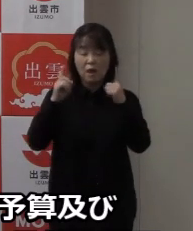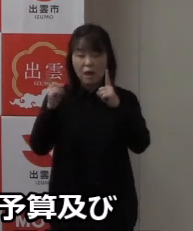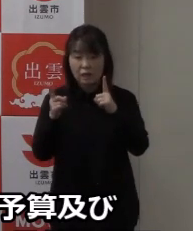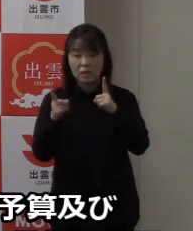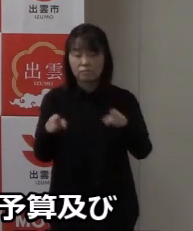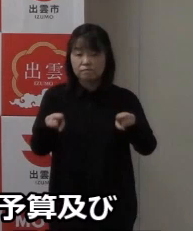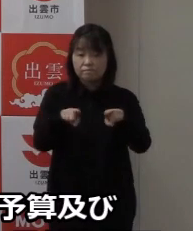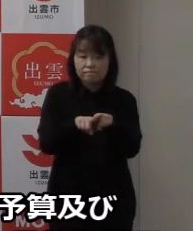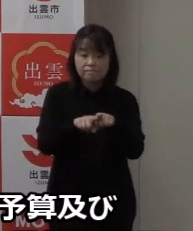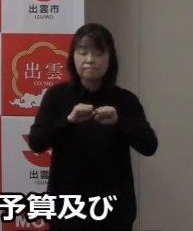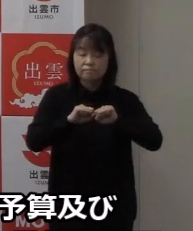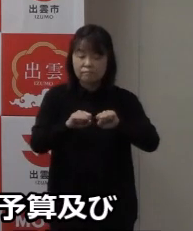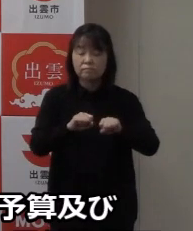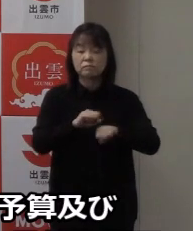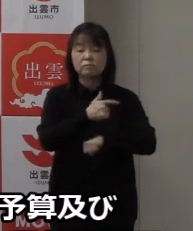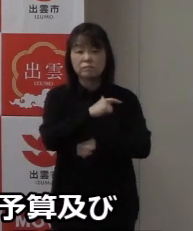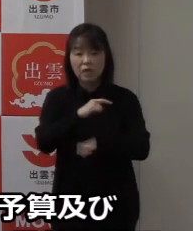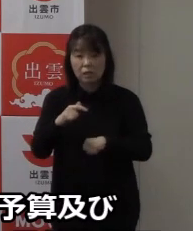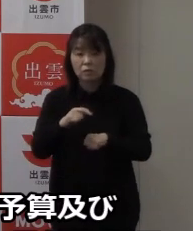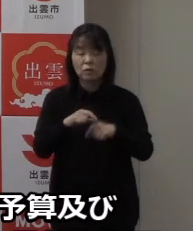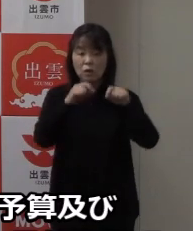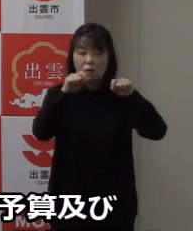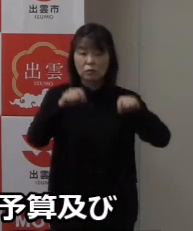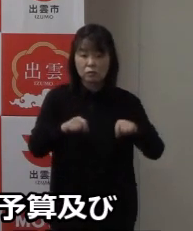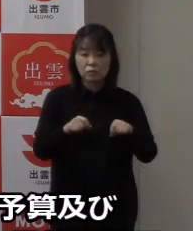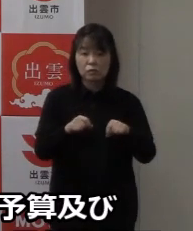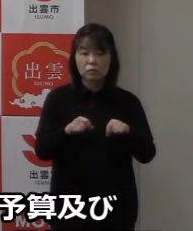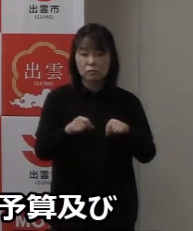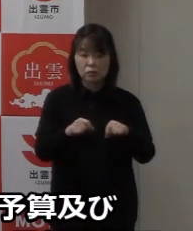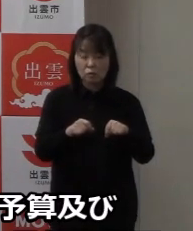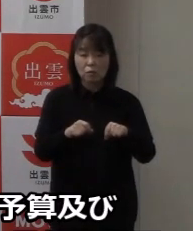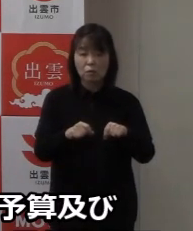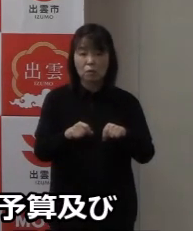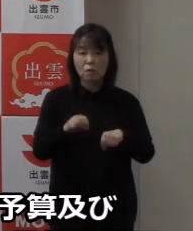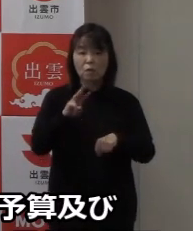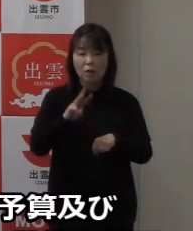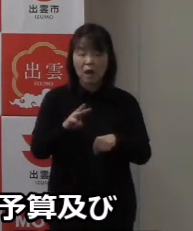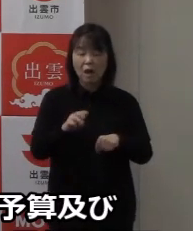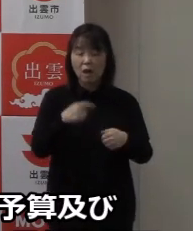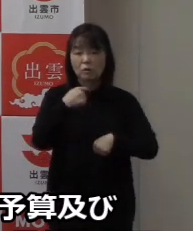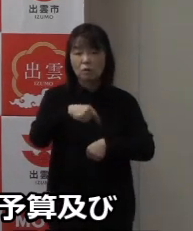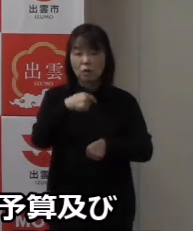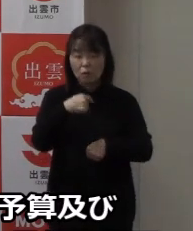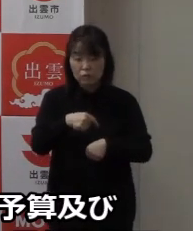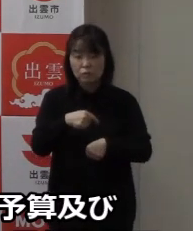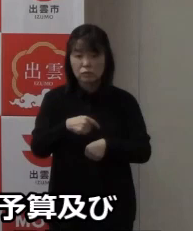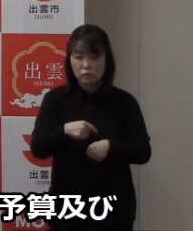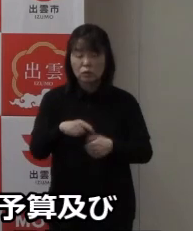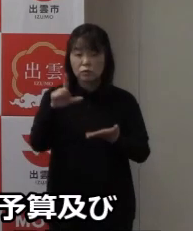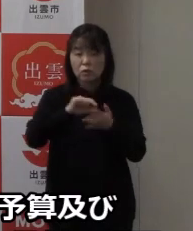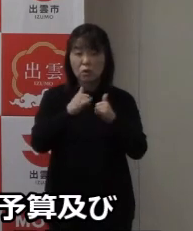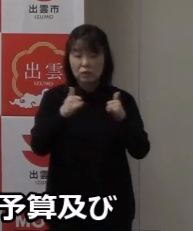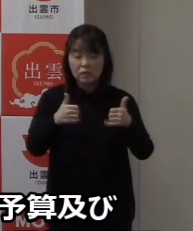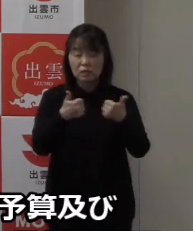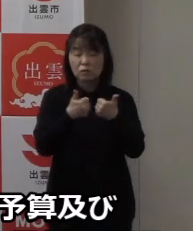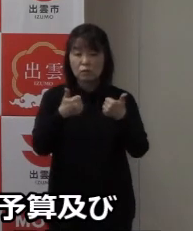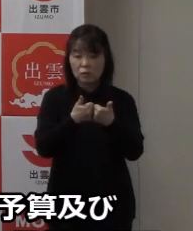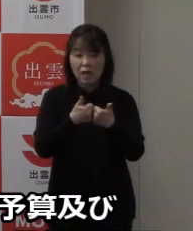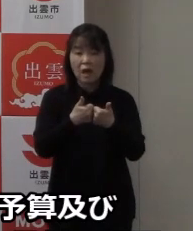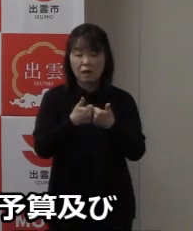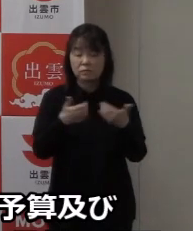し、童話教育、多文化共生事業、また消費者相談事業ということであります。